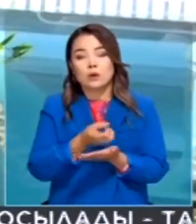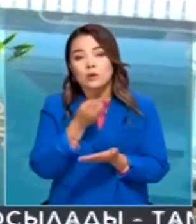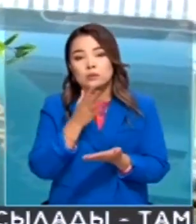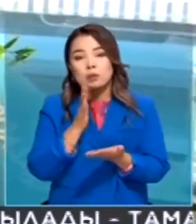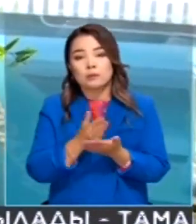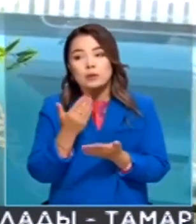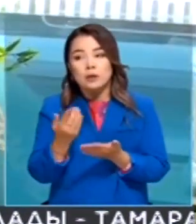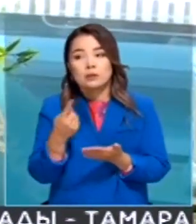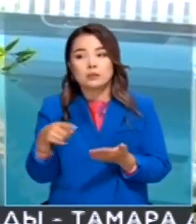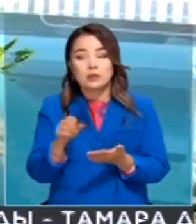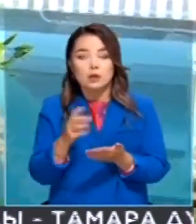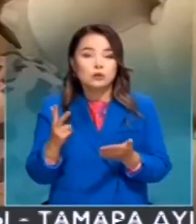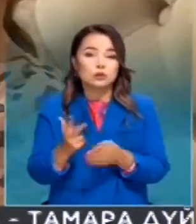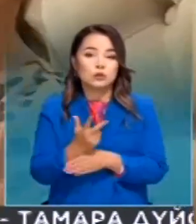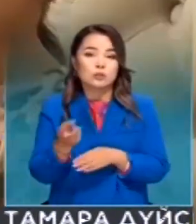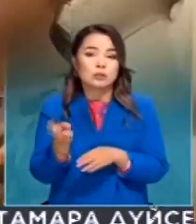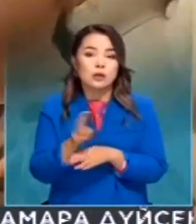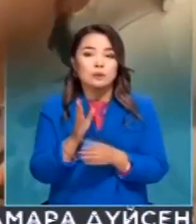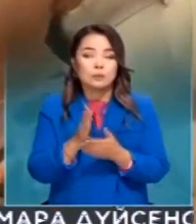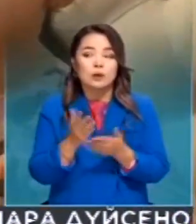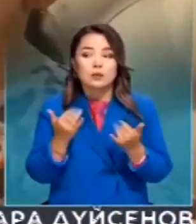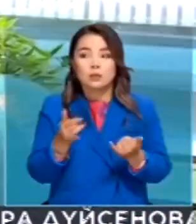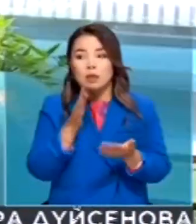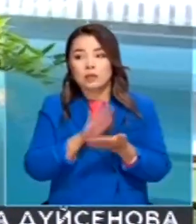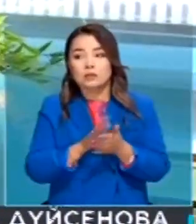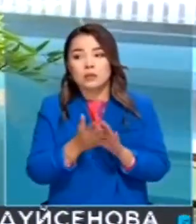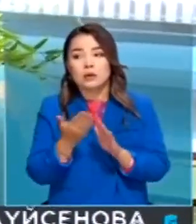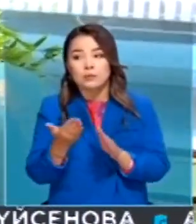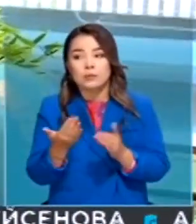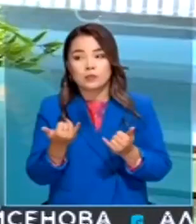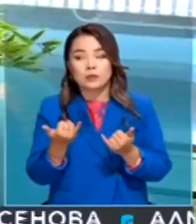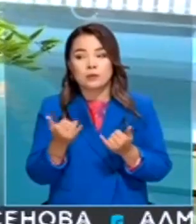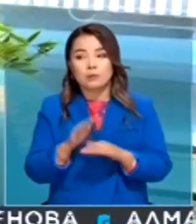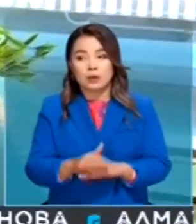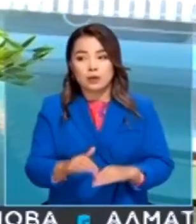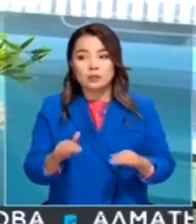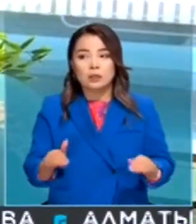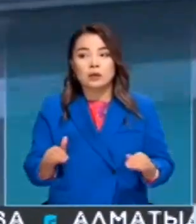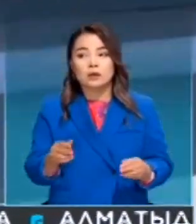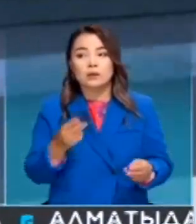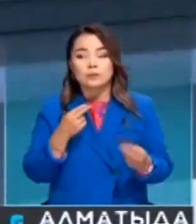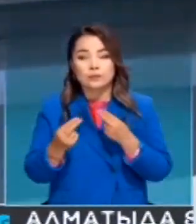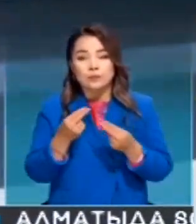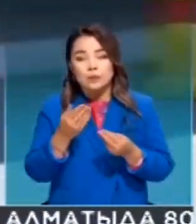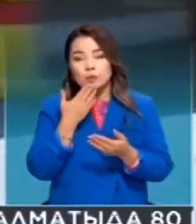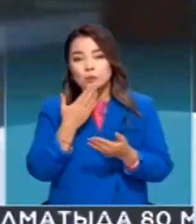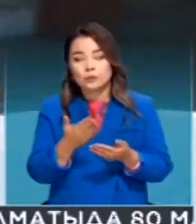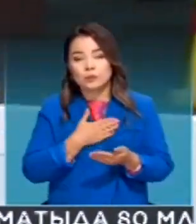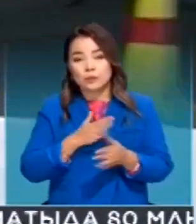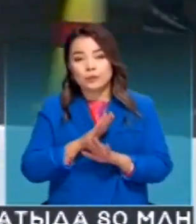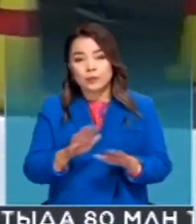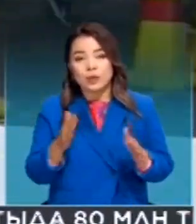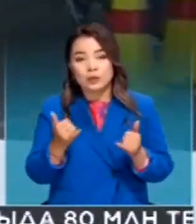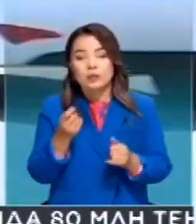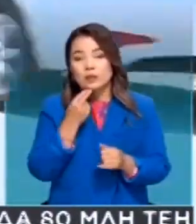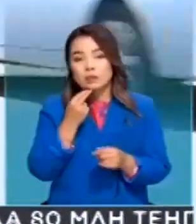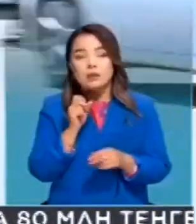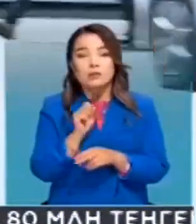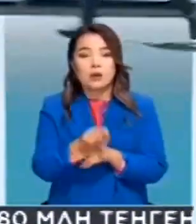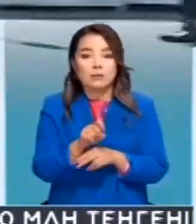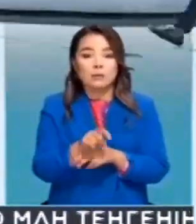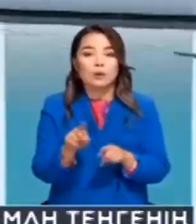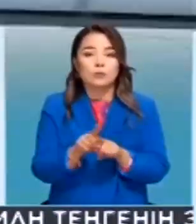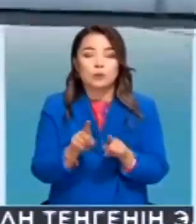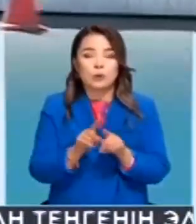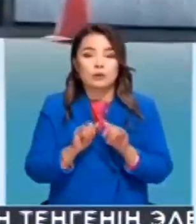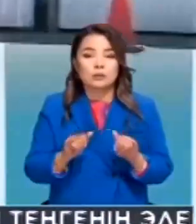ойлаймын. Аптасына 3 рет барып отырамыз. Потому что қазіргі заман балдары үйдің тамағын көп жақсы көрмейді. Сондай ақ тамаққа тапсырыс берушілер